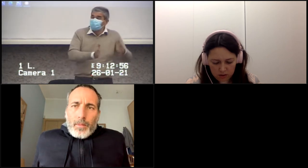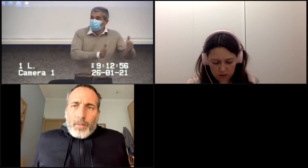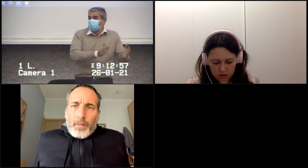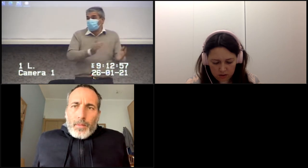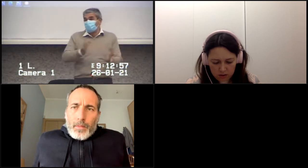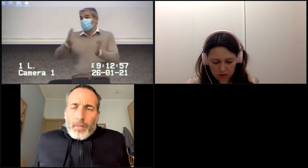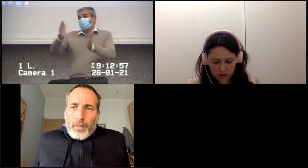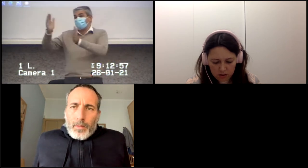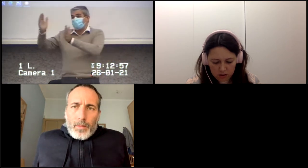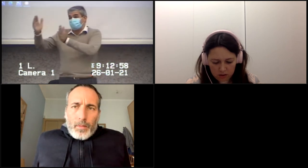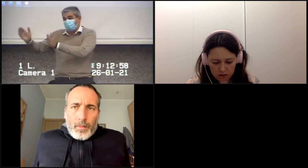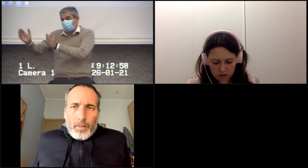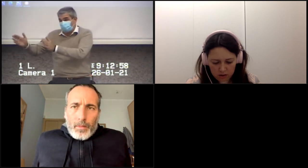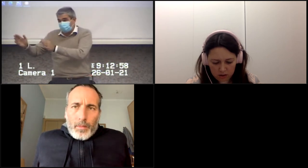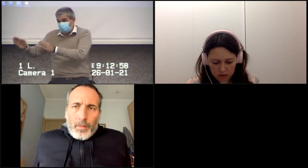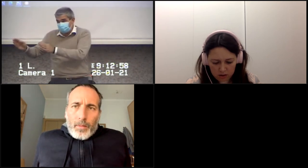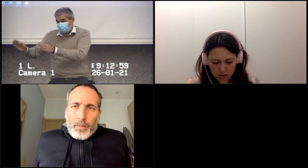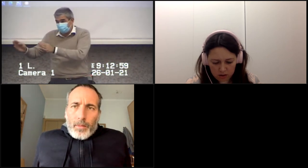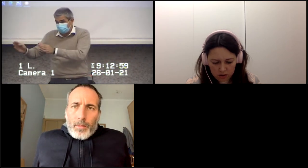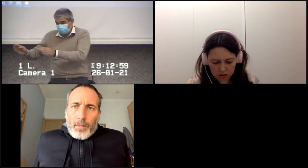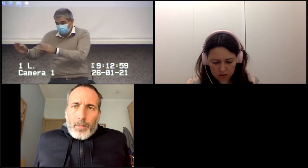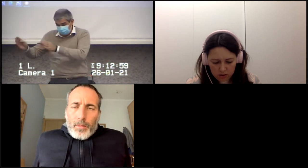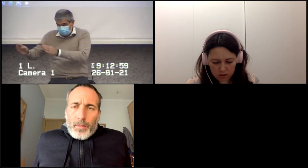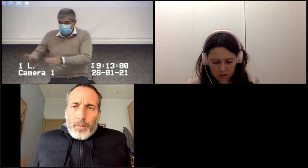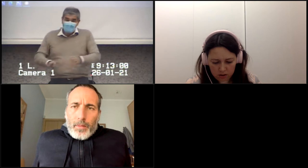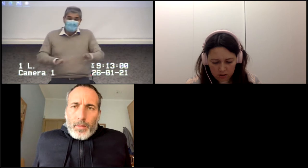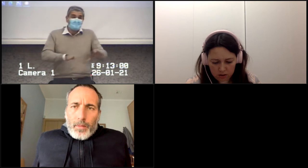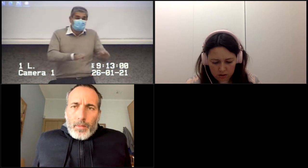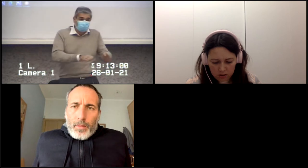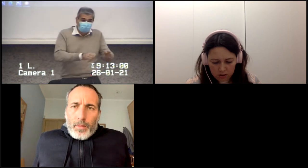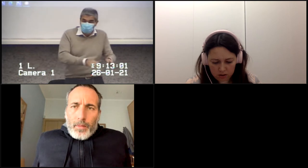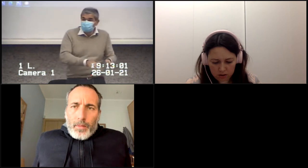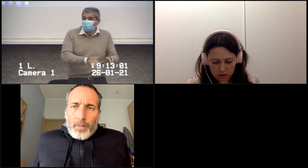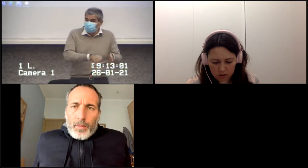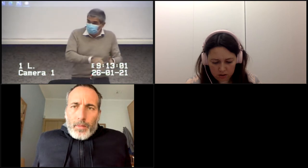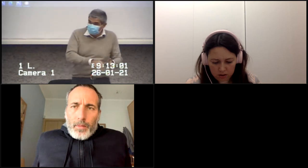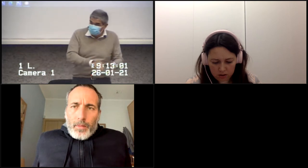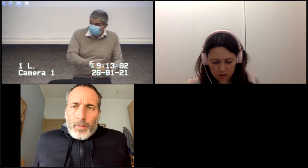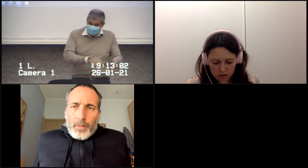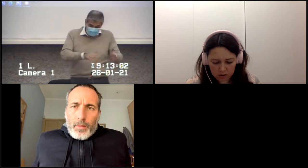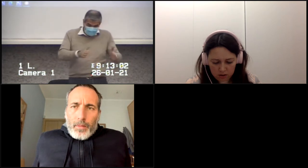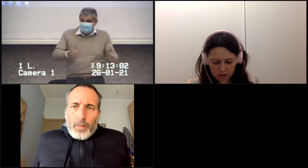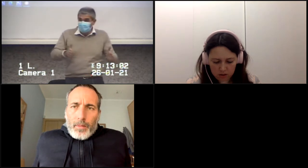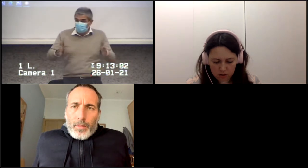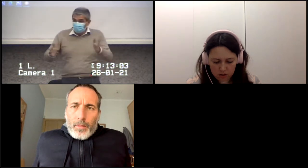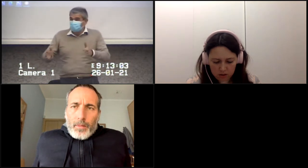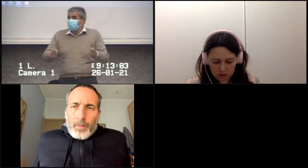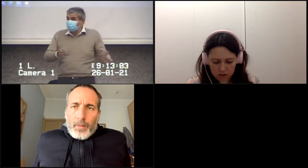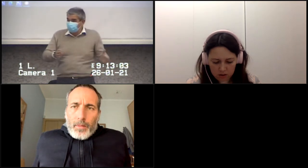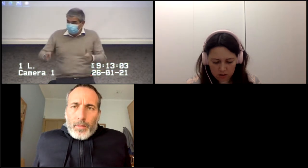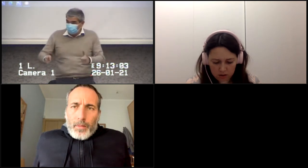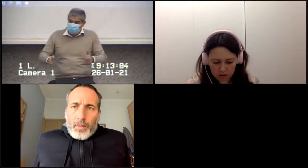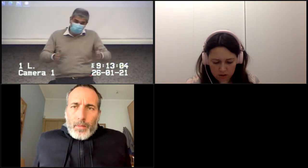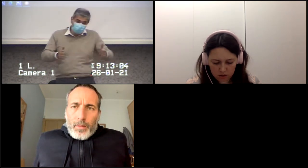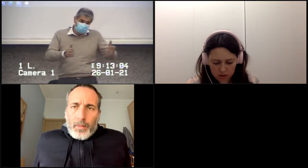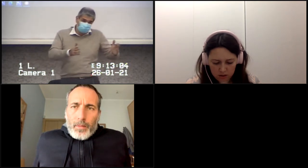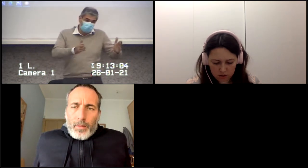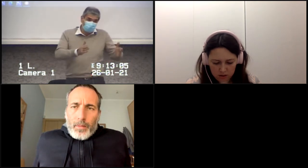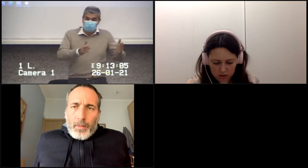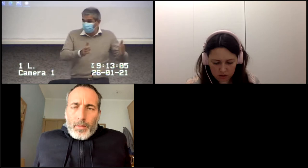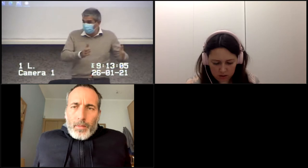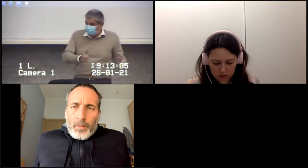stridamento con quello che è l'obiettivo finale che stiamo facendo, ma soprattutto una frizione nell'interregno, perché